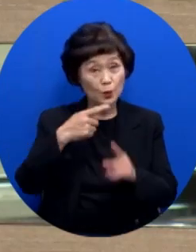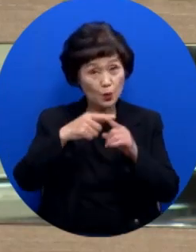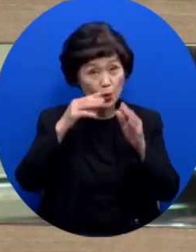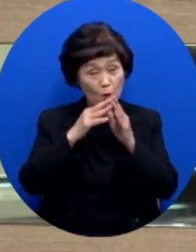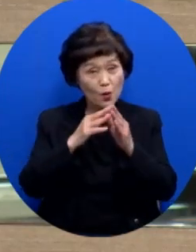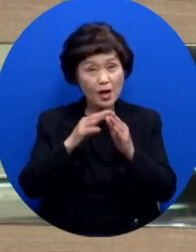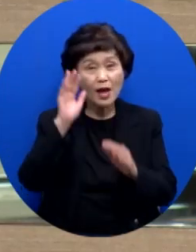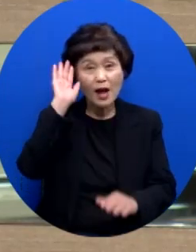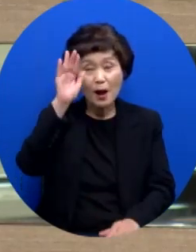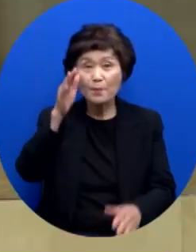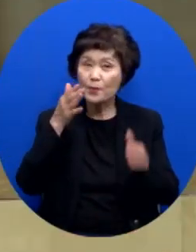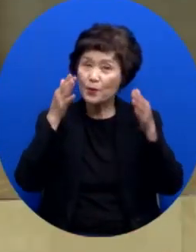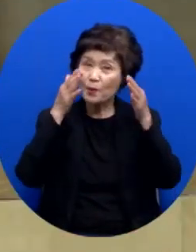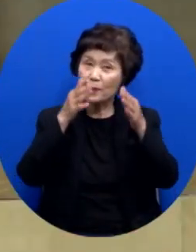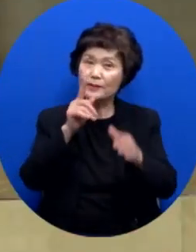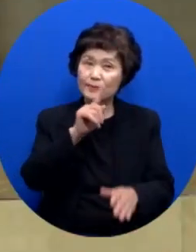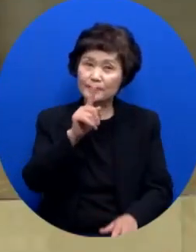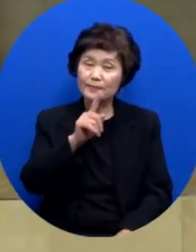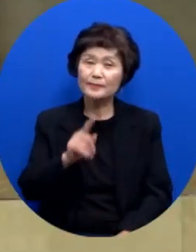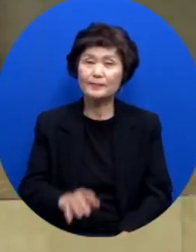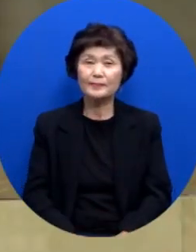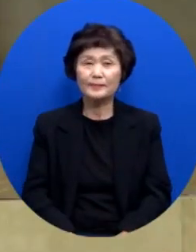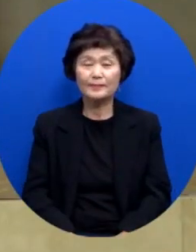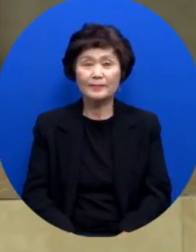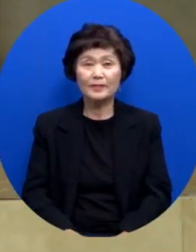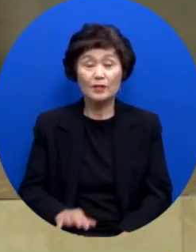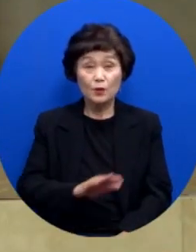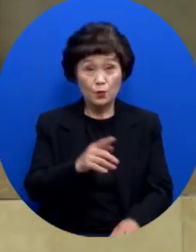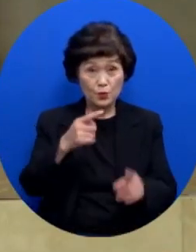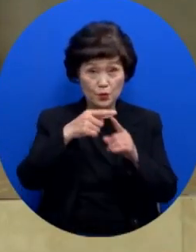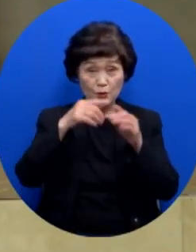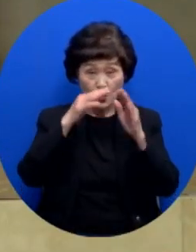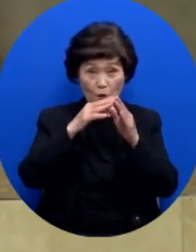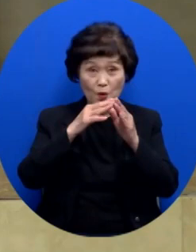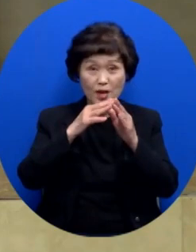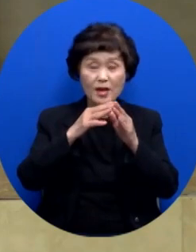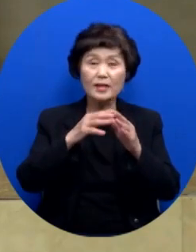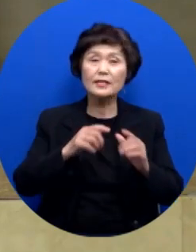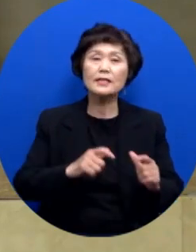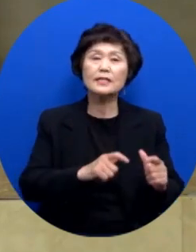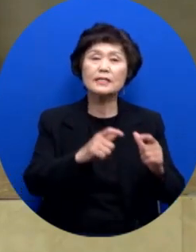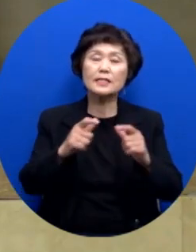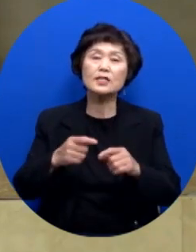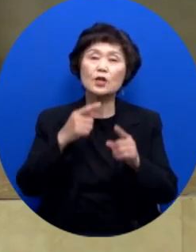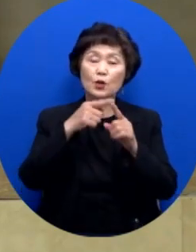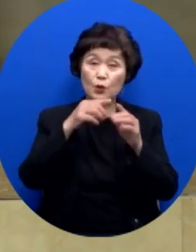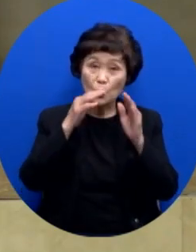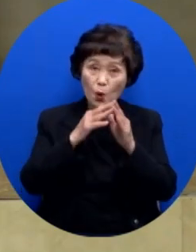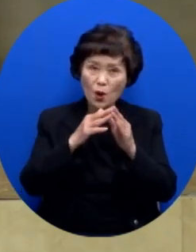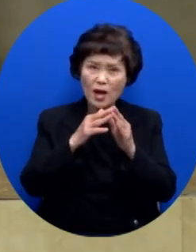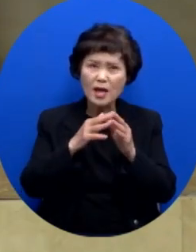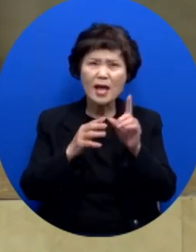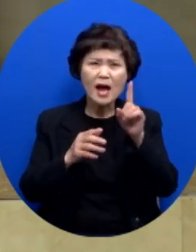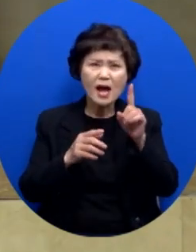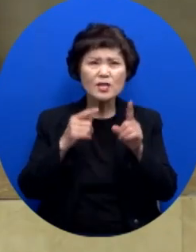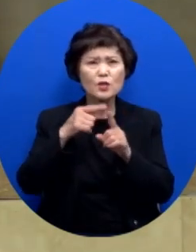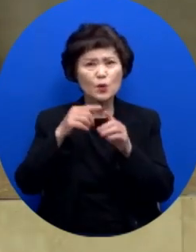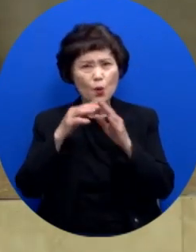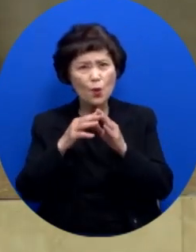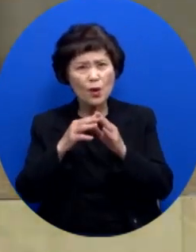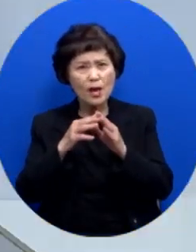말씀 부탁드리겠습니다. 네, 수용로 교회는 이제 지역의 교회로서의 한 교회로 존재하지 않고